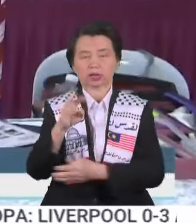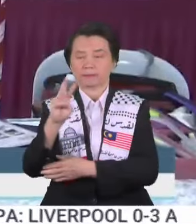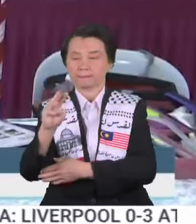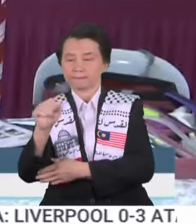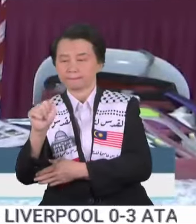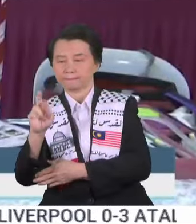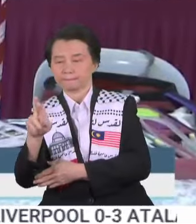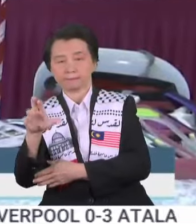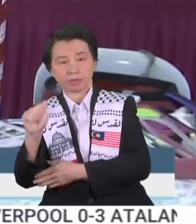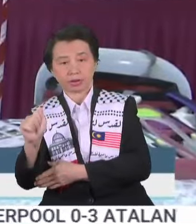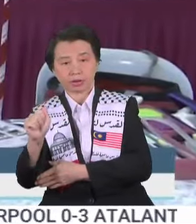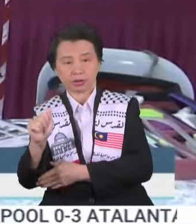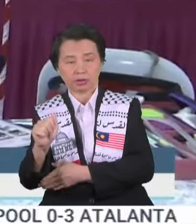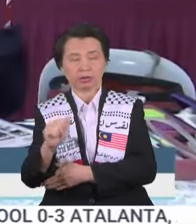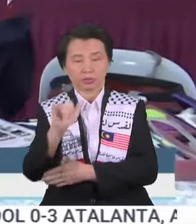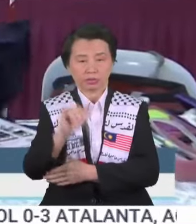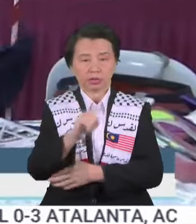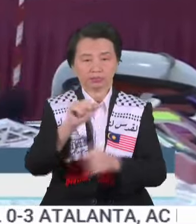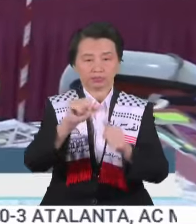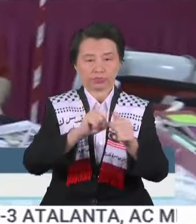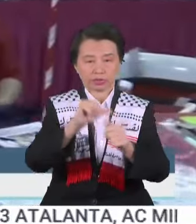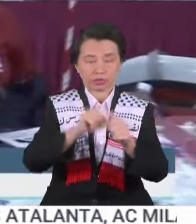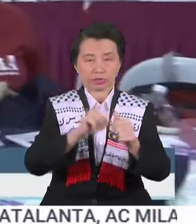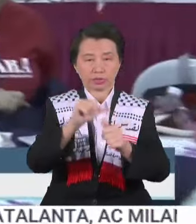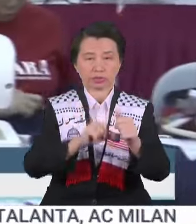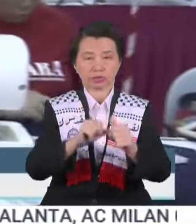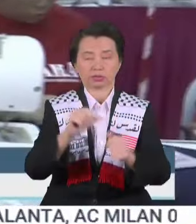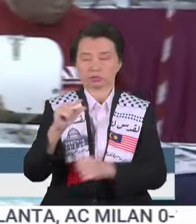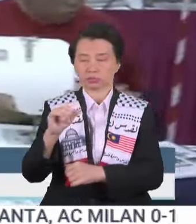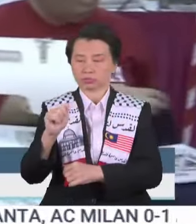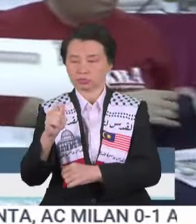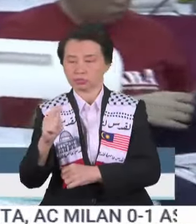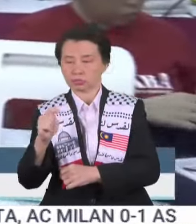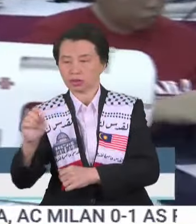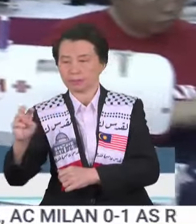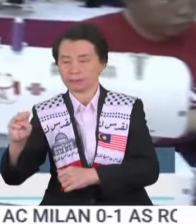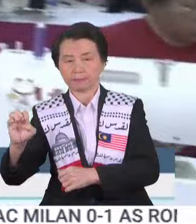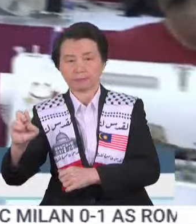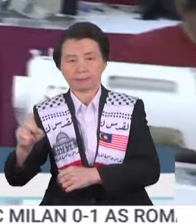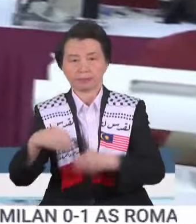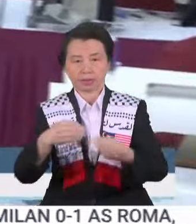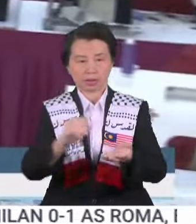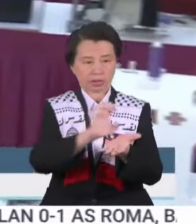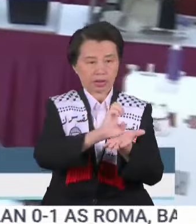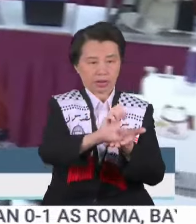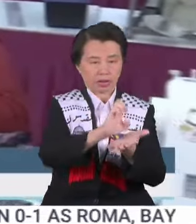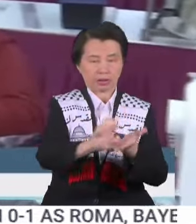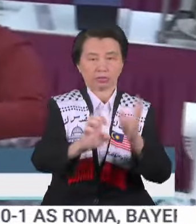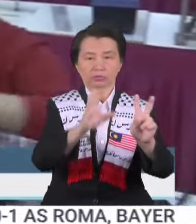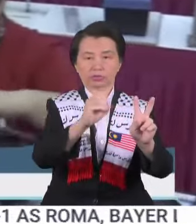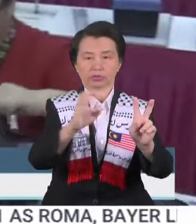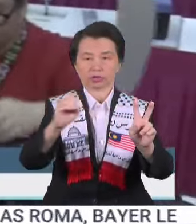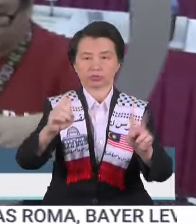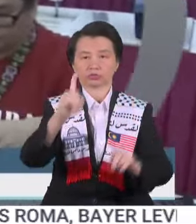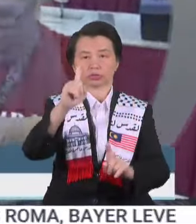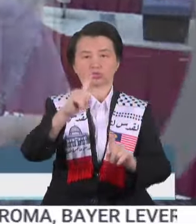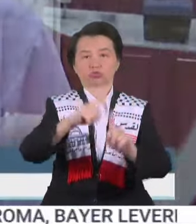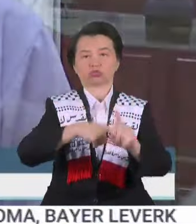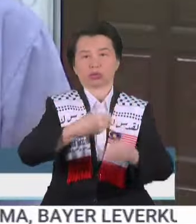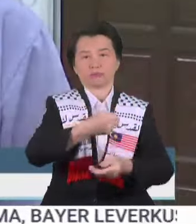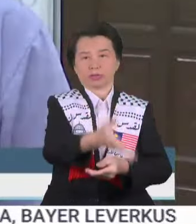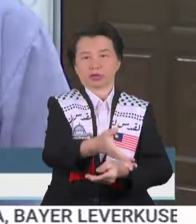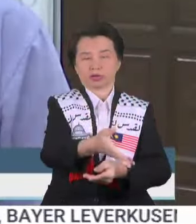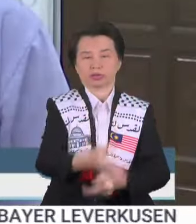MARA. Menariknya, setiap pelatih Giat MARA turut menerima allowan RM200 sebulan.